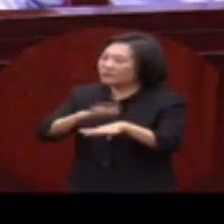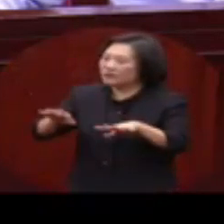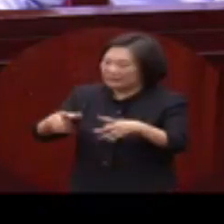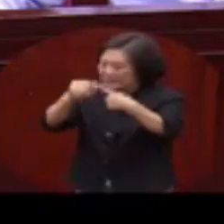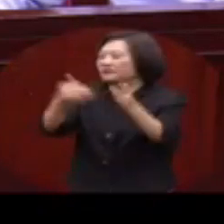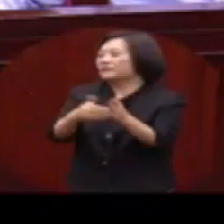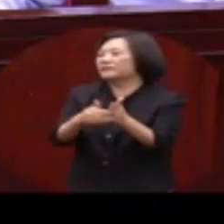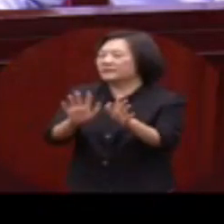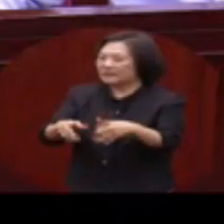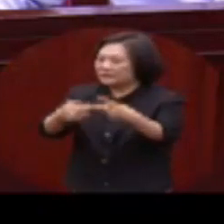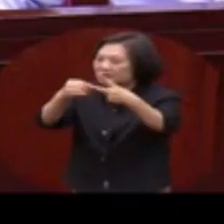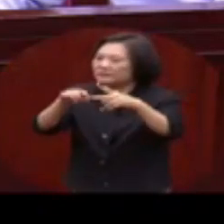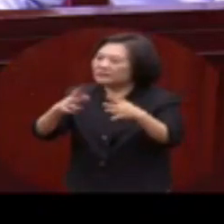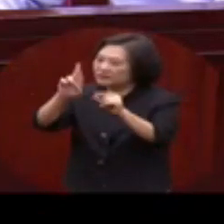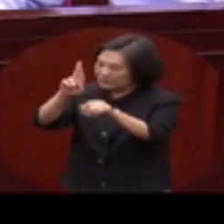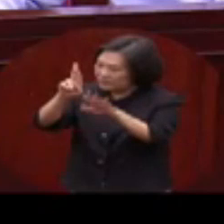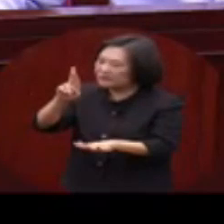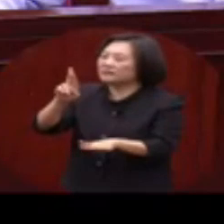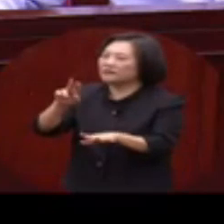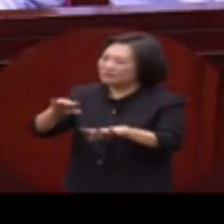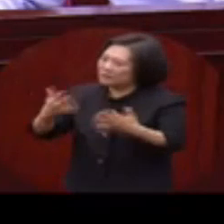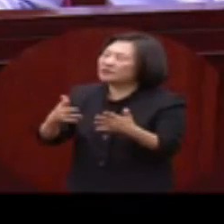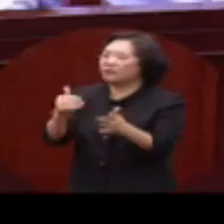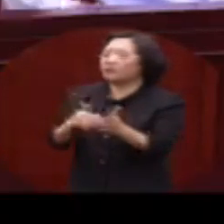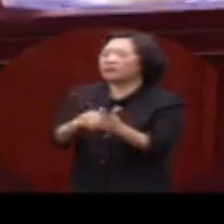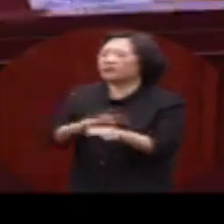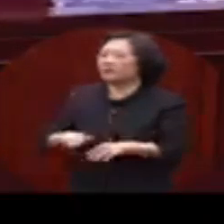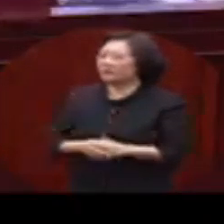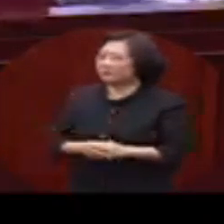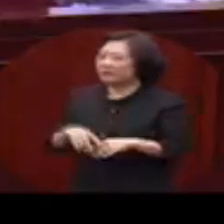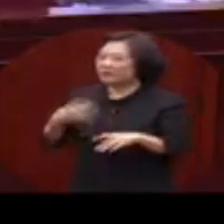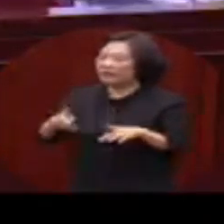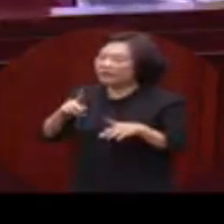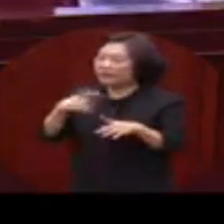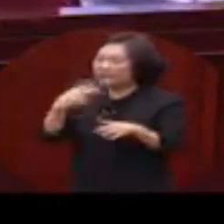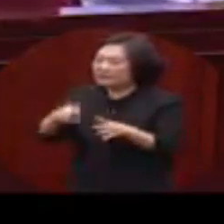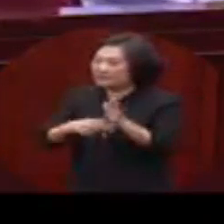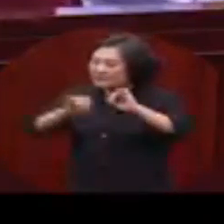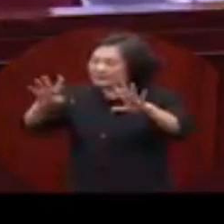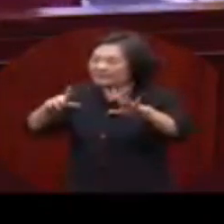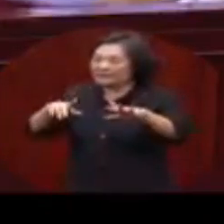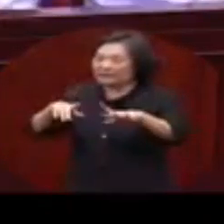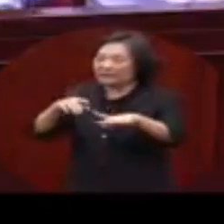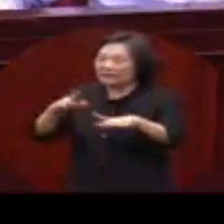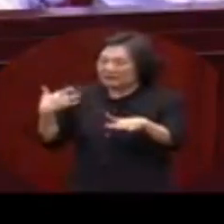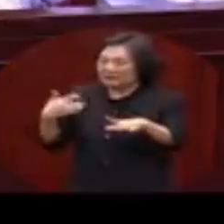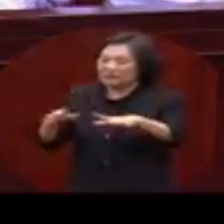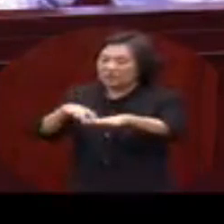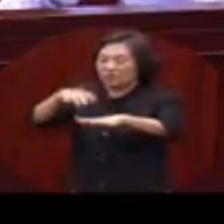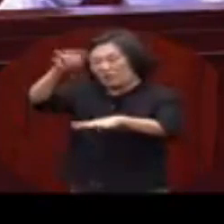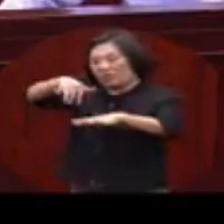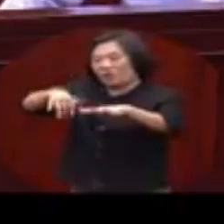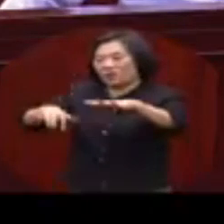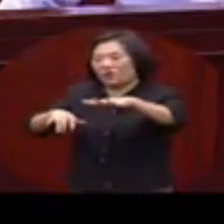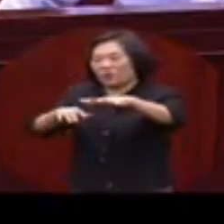完工了，现在第二期大概年底可以完全完工。那赤红池我们按照有可以做的地方慢慢再做。所以我们现在希望，